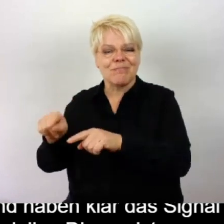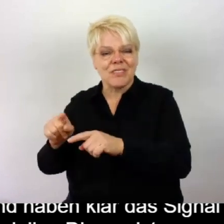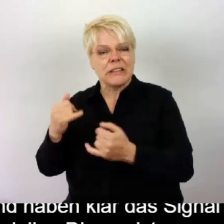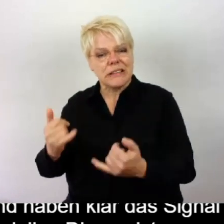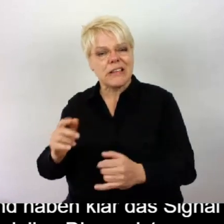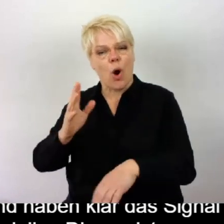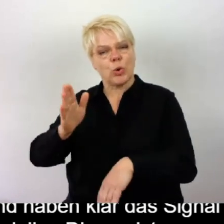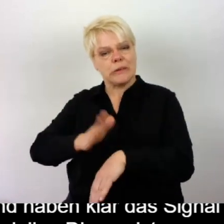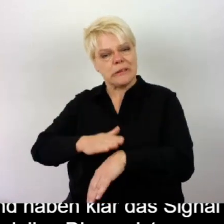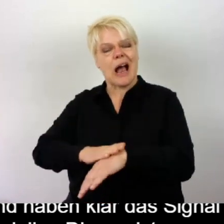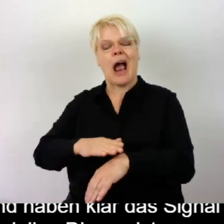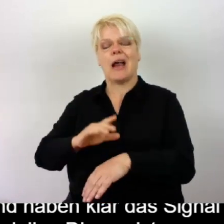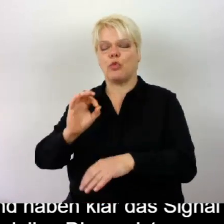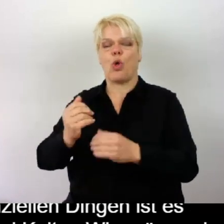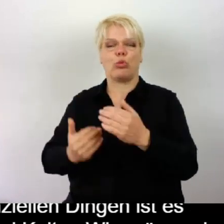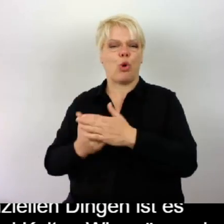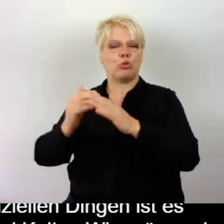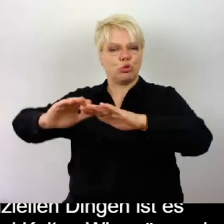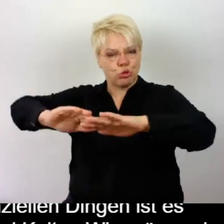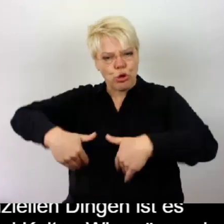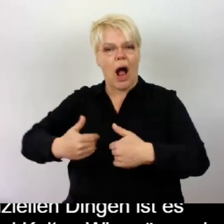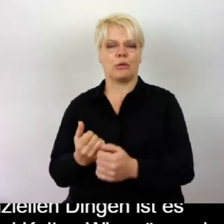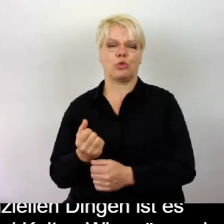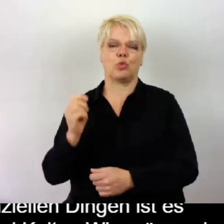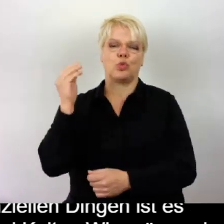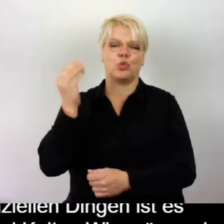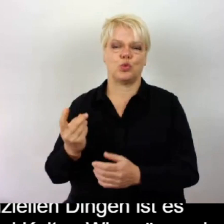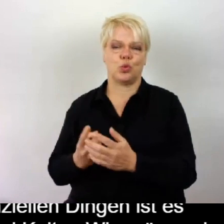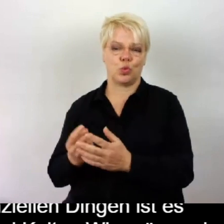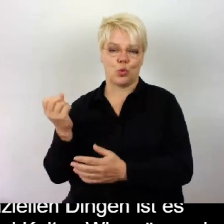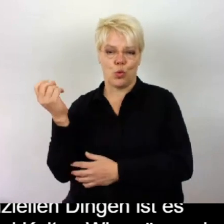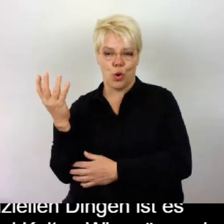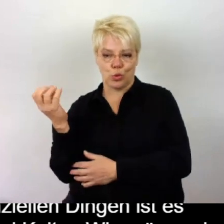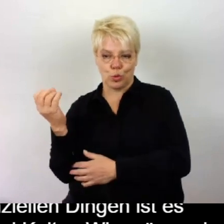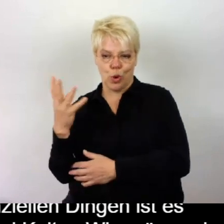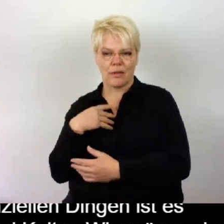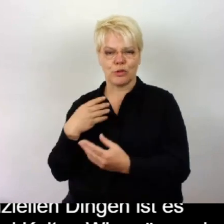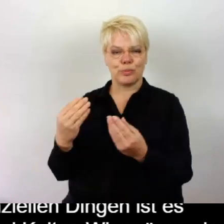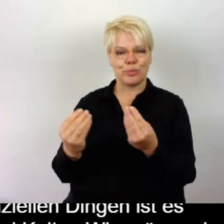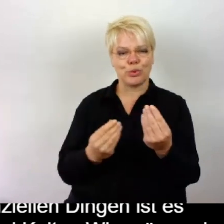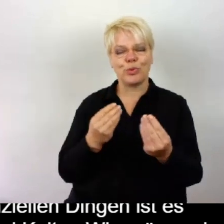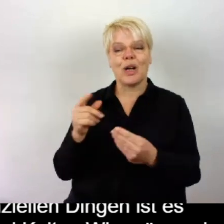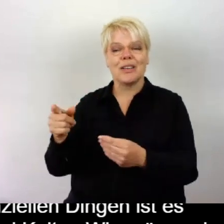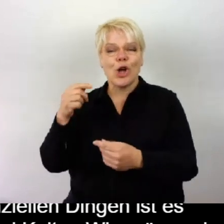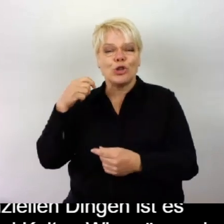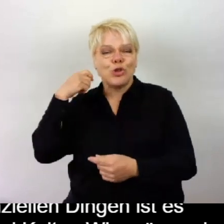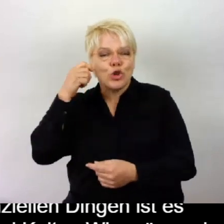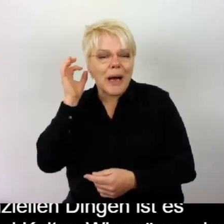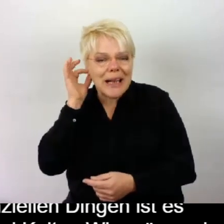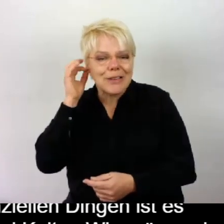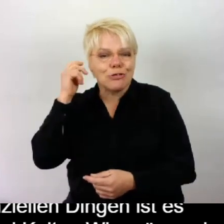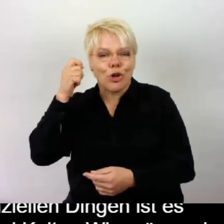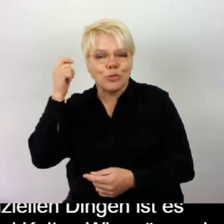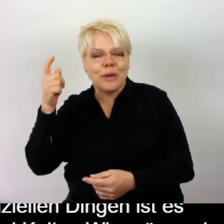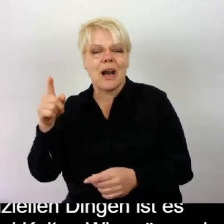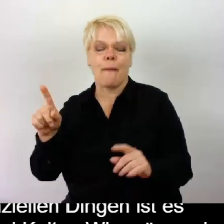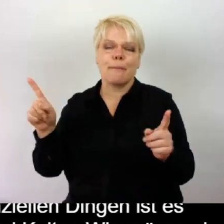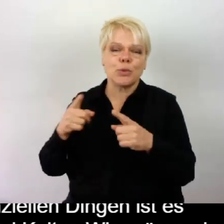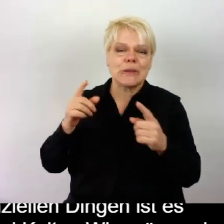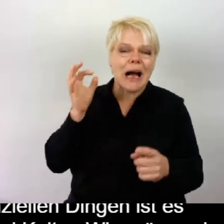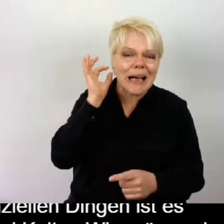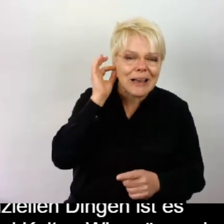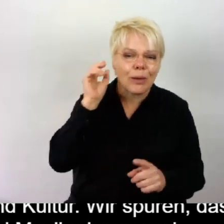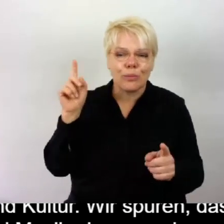Konzepte entwickelt. Es gab gestern die Redaktionskonferenz, heute die letzte Abstimmung für das Konzept, wie man den Betrieb in Deutschland wieder anfahren